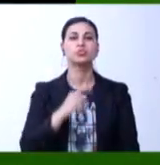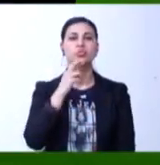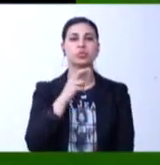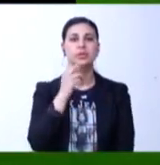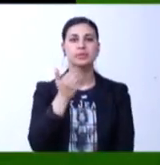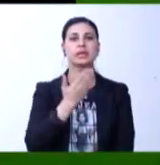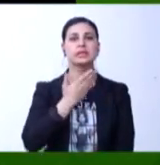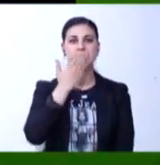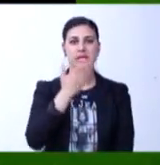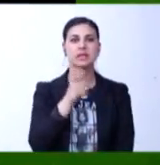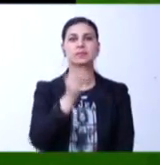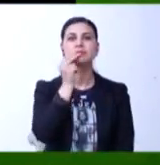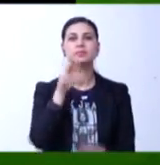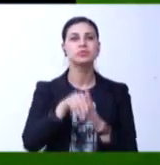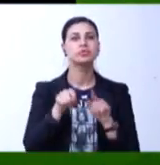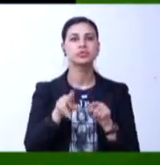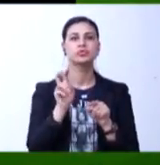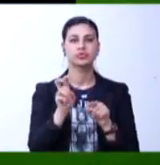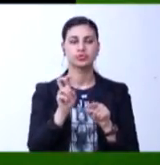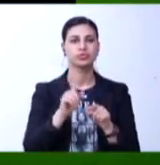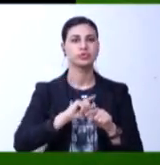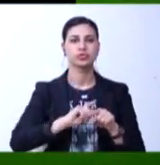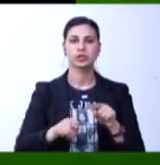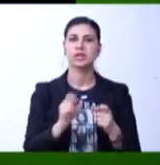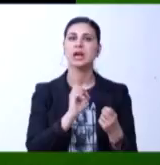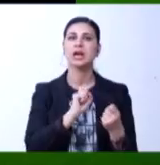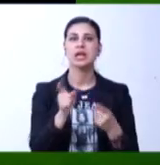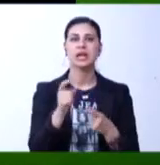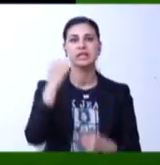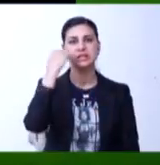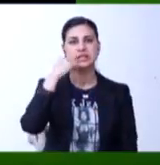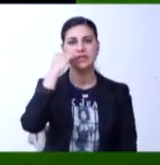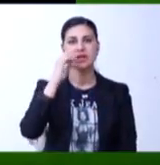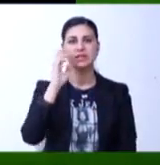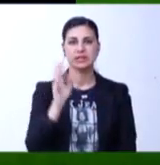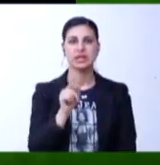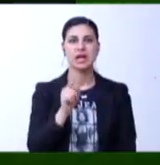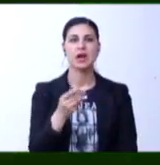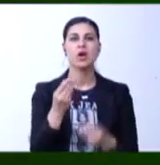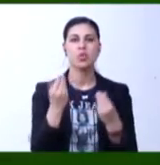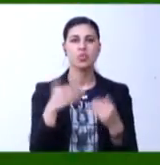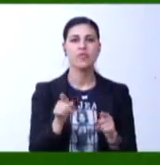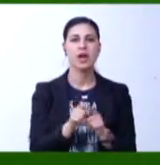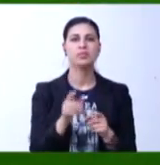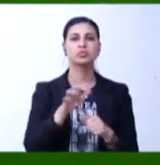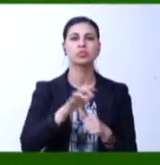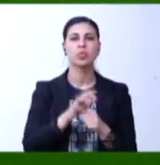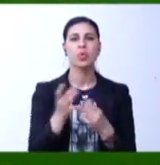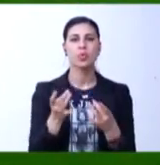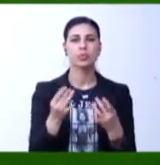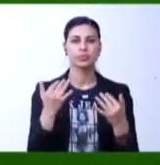ყურადღებით წაიკითხეთ საკვების შემადგენლობა, დაუყოვნებლივ გადაყარეთ ძველი და დაობებული პროდუქტები.